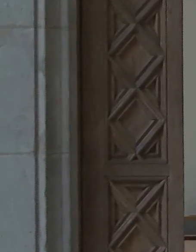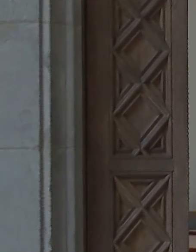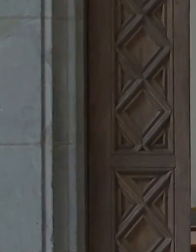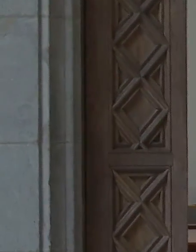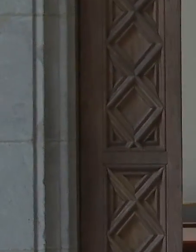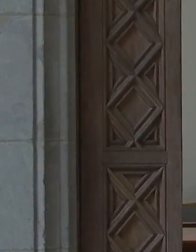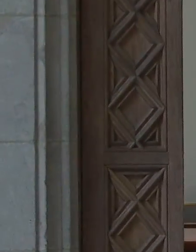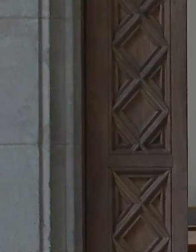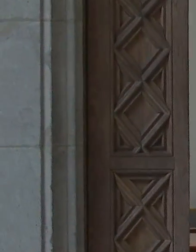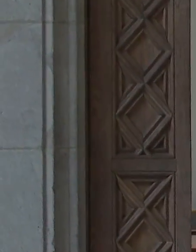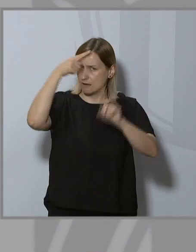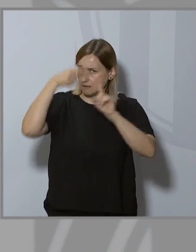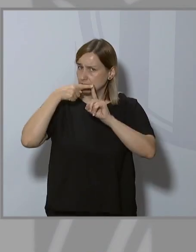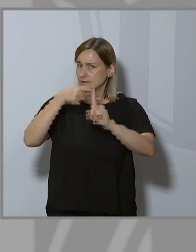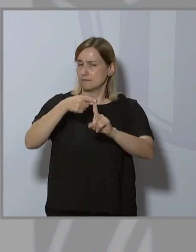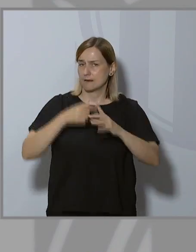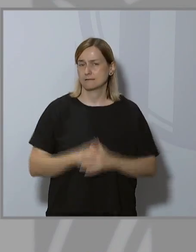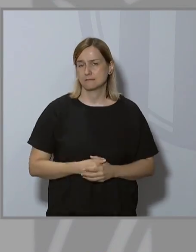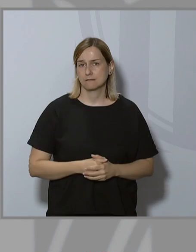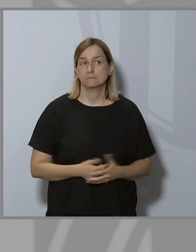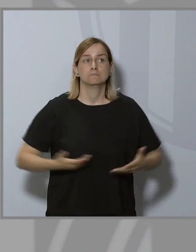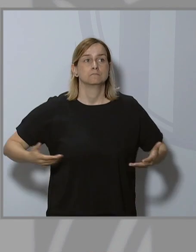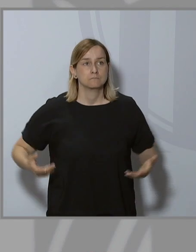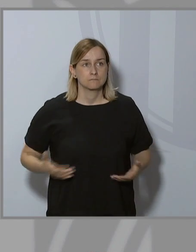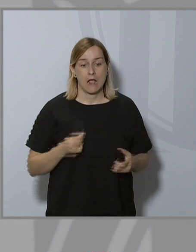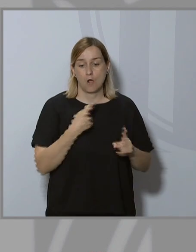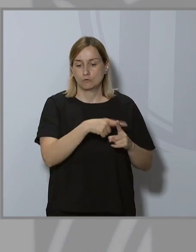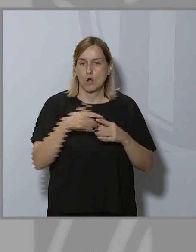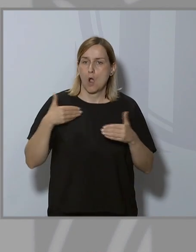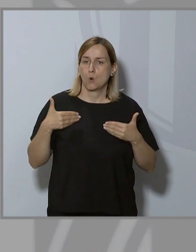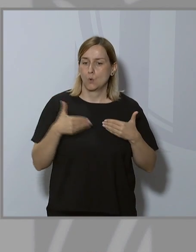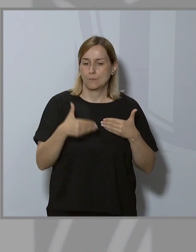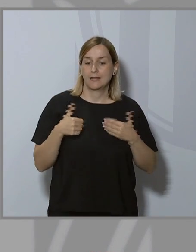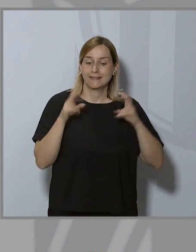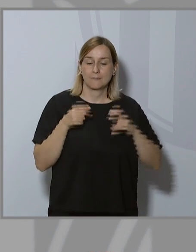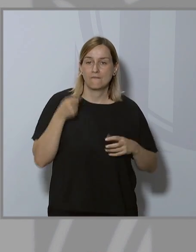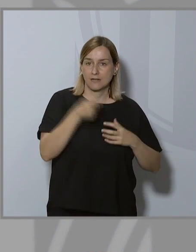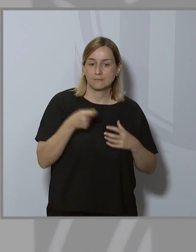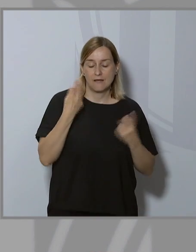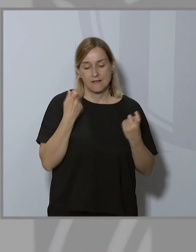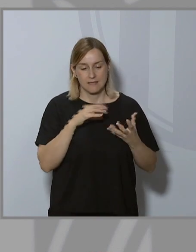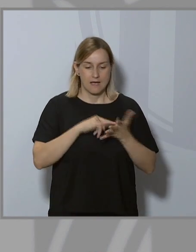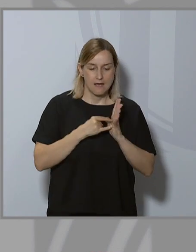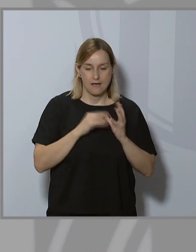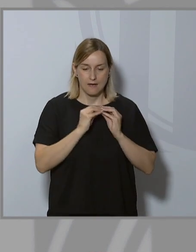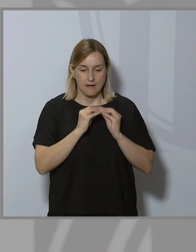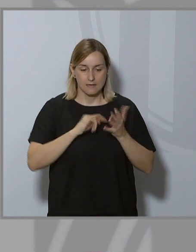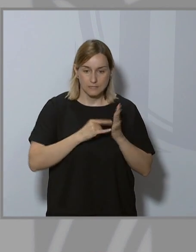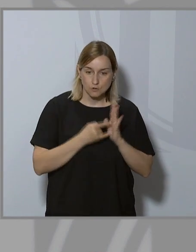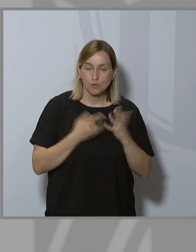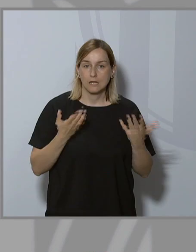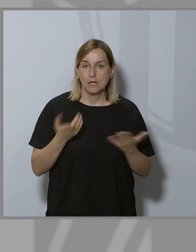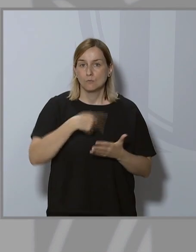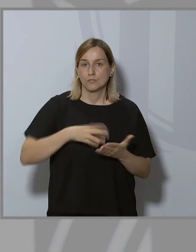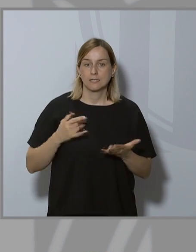les diferències els allunyen. Creiem que hi ha aspectes a curt termini en l'àmbit de finançament que s'han de resoldre i, per això, doncs, plantegem